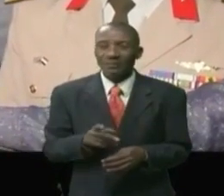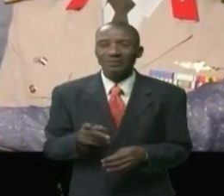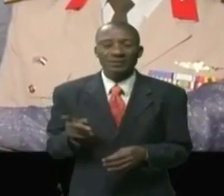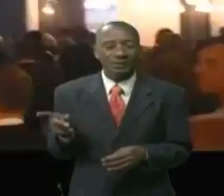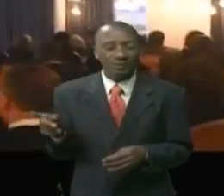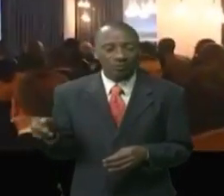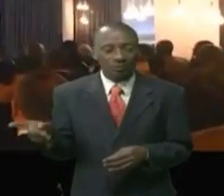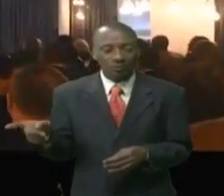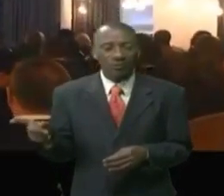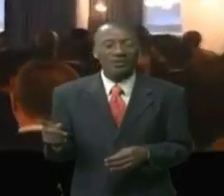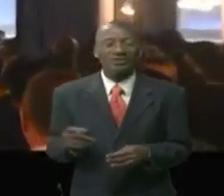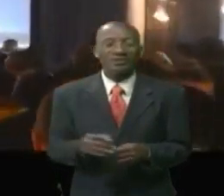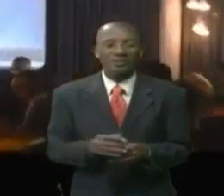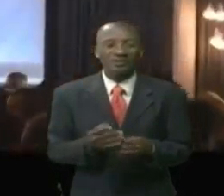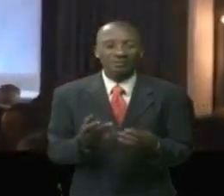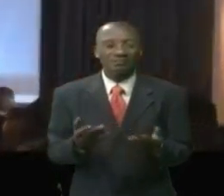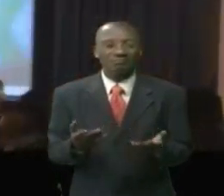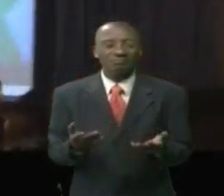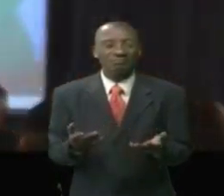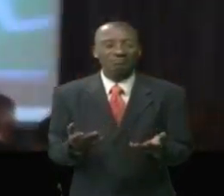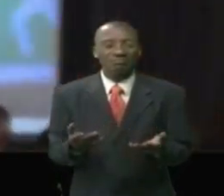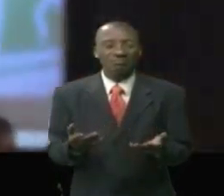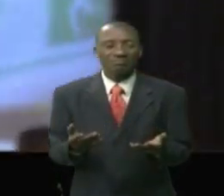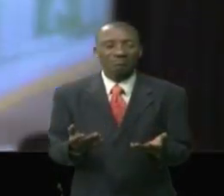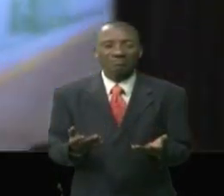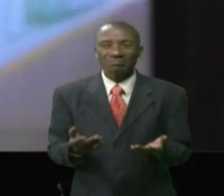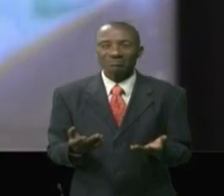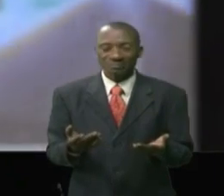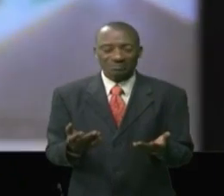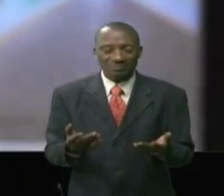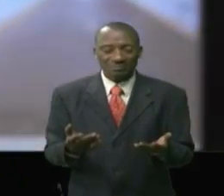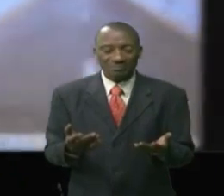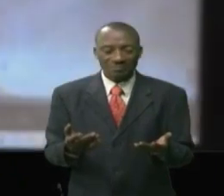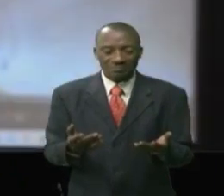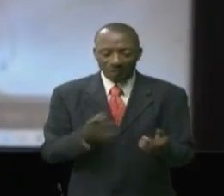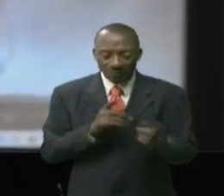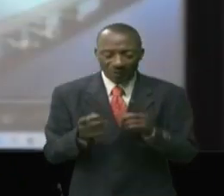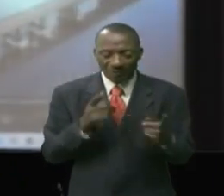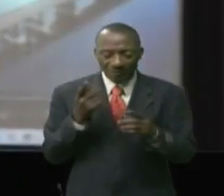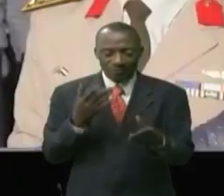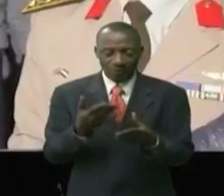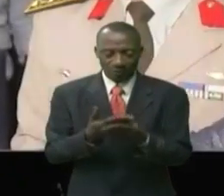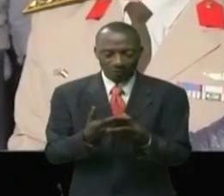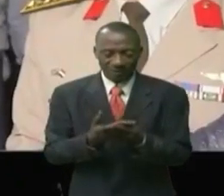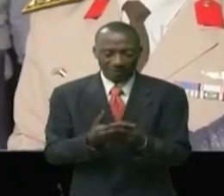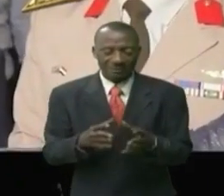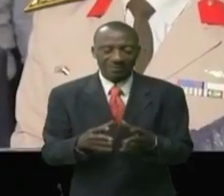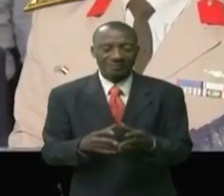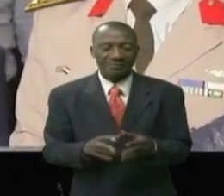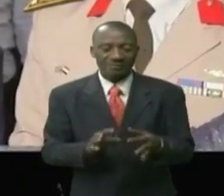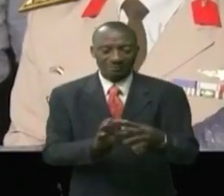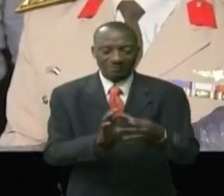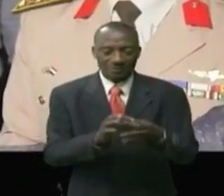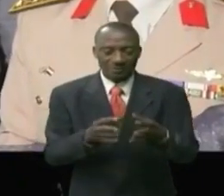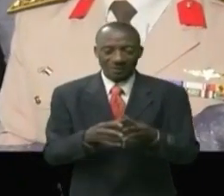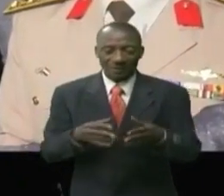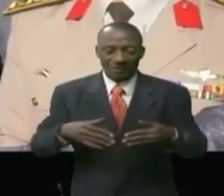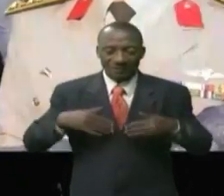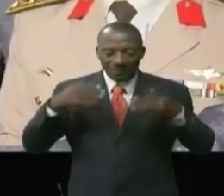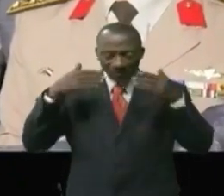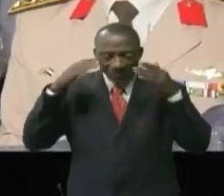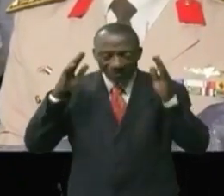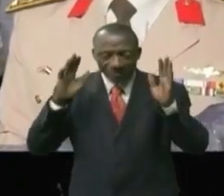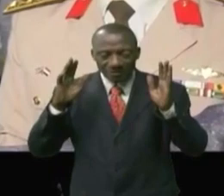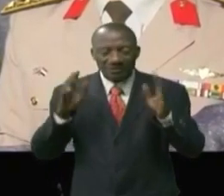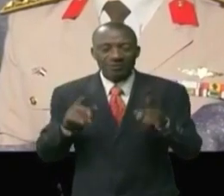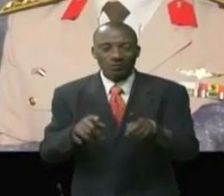égyptien cette grande fête qui rappelle la victoire des 6 jours d'une guerre intense